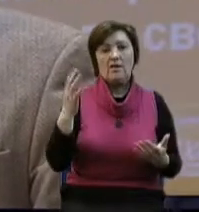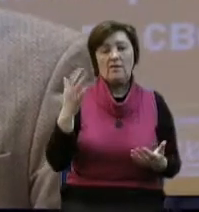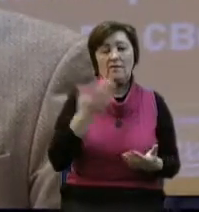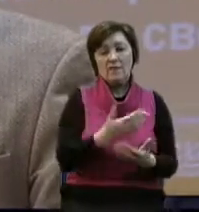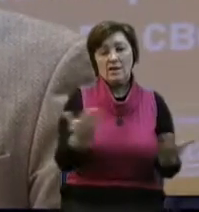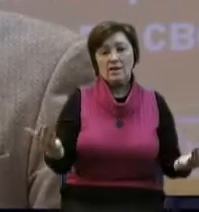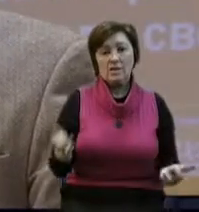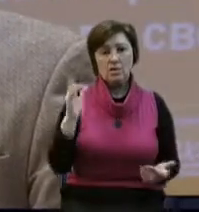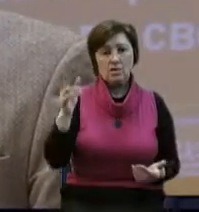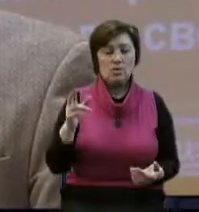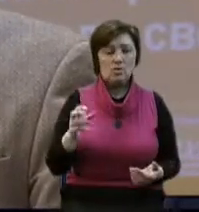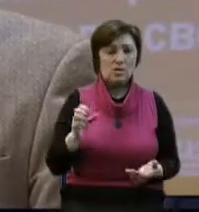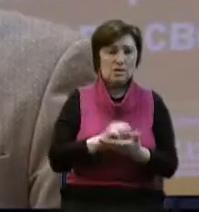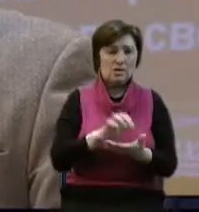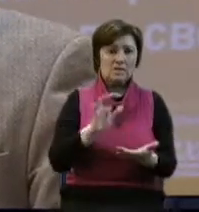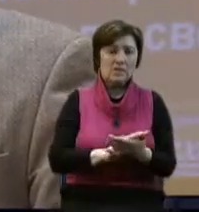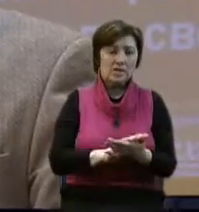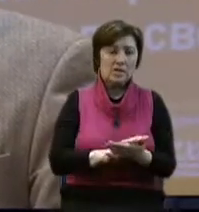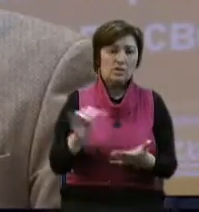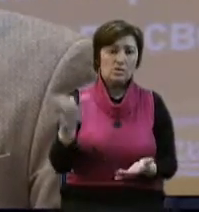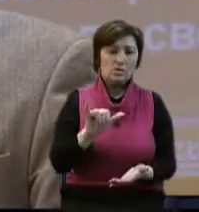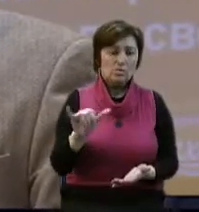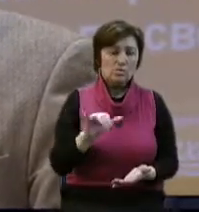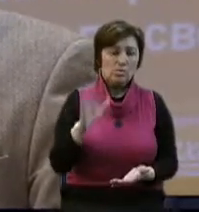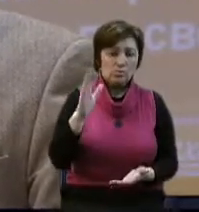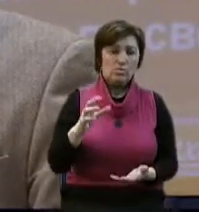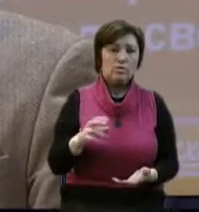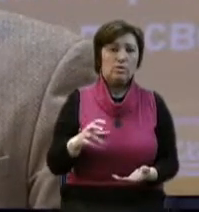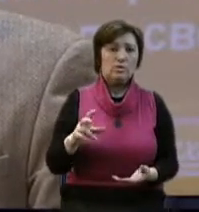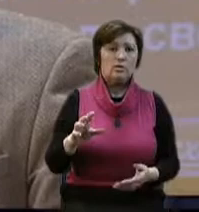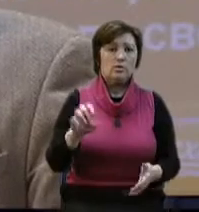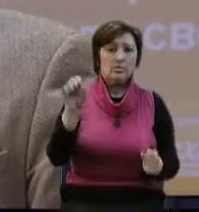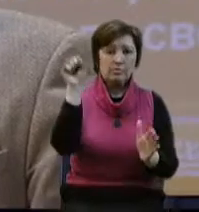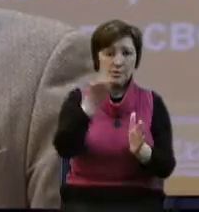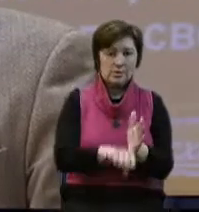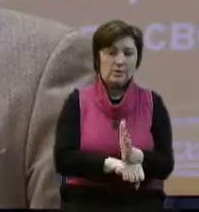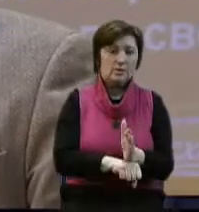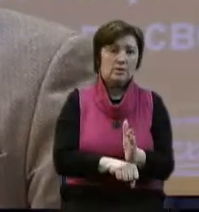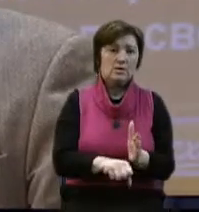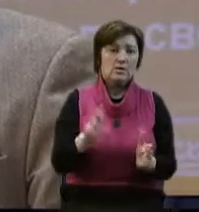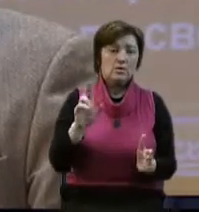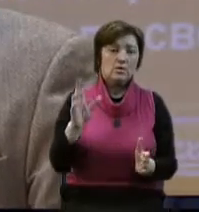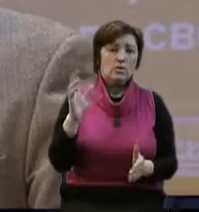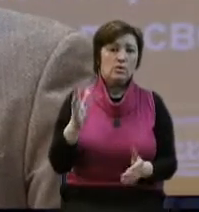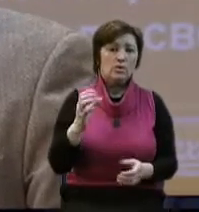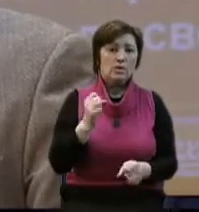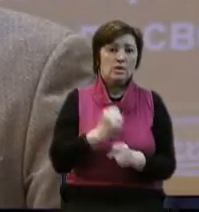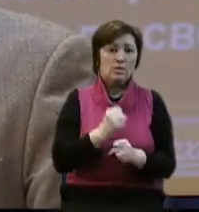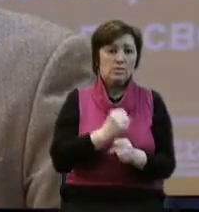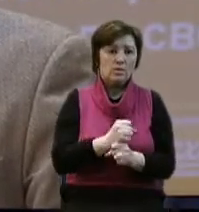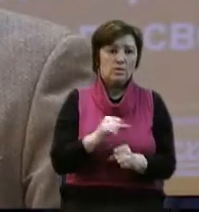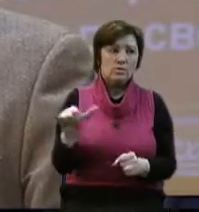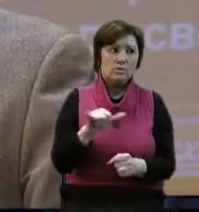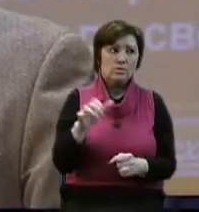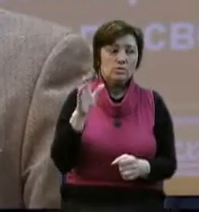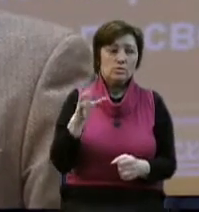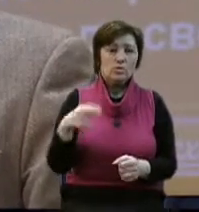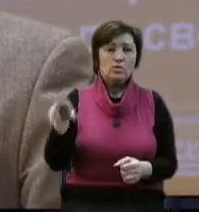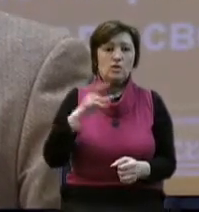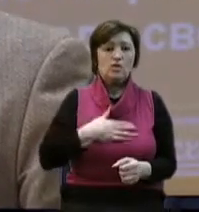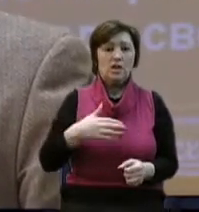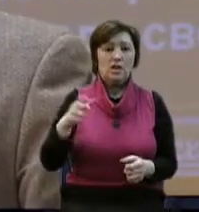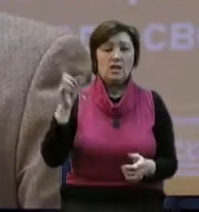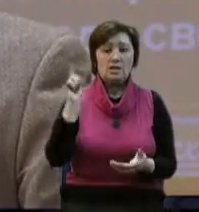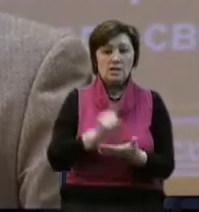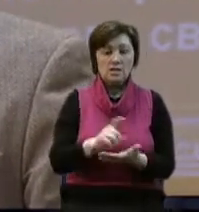предан смерти. Кто станет воную делать дело, та душа должна быть истреблена из среды народа